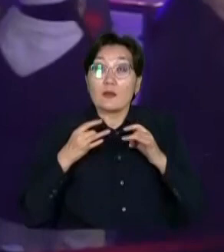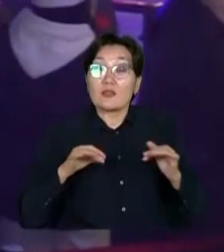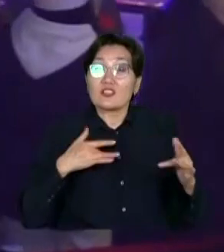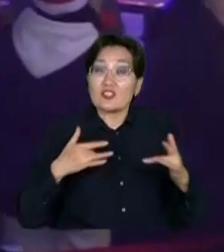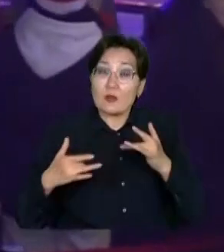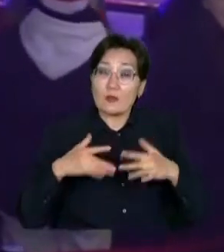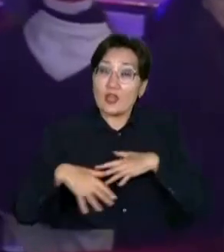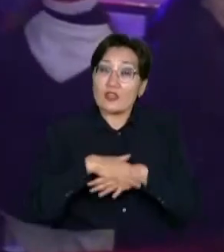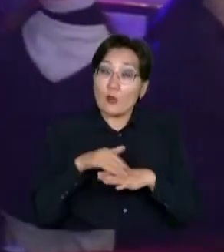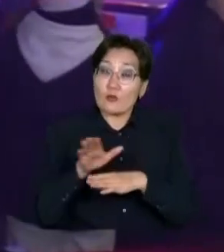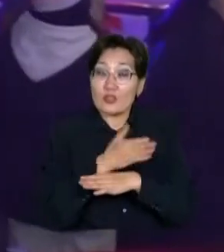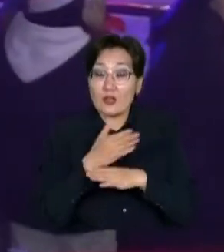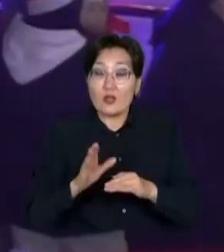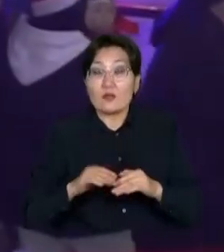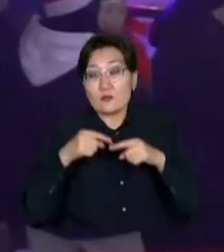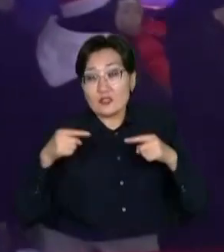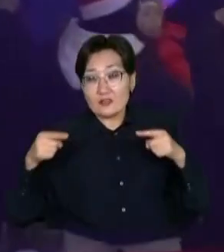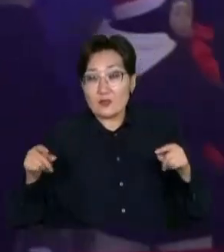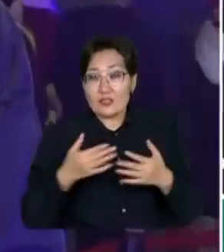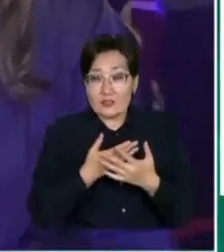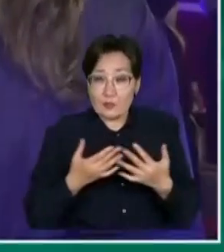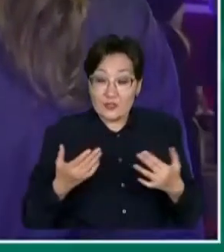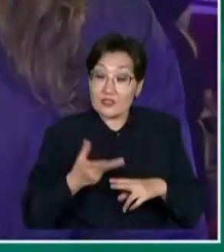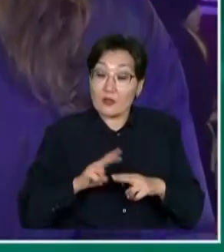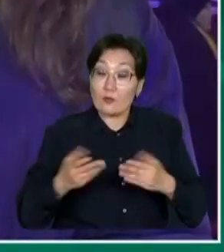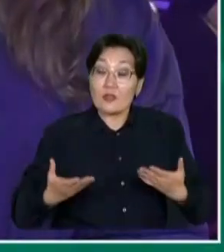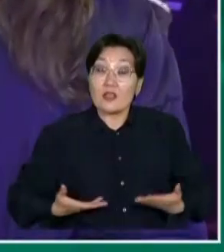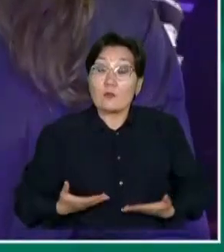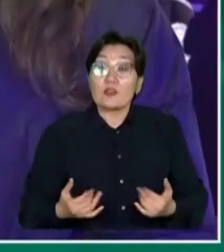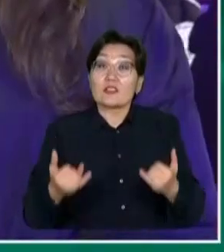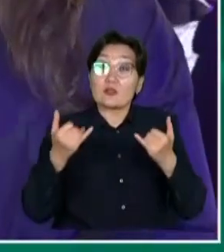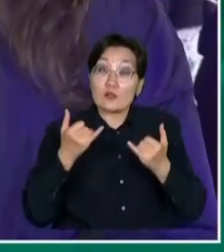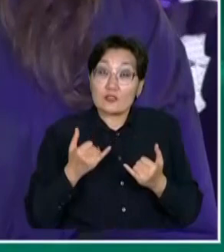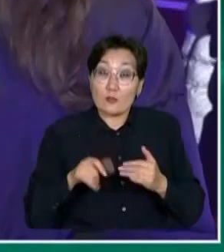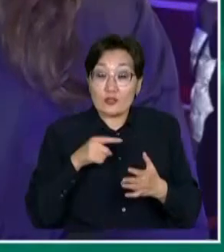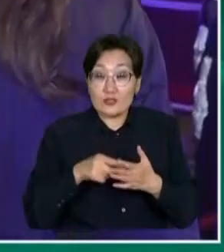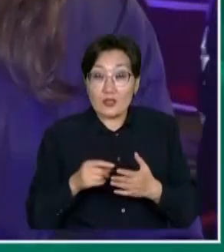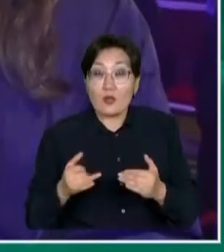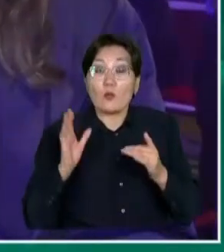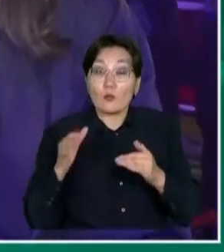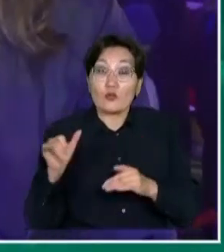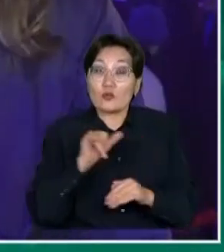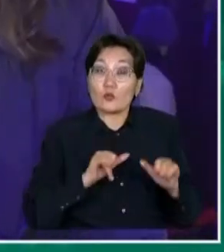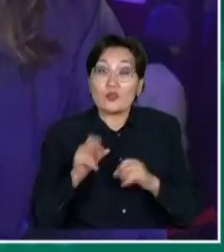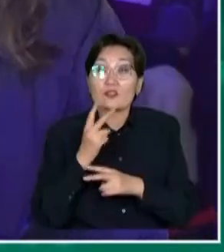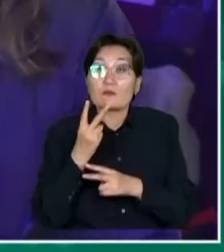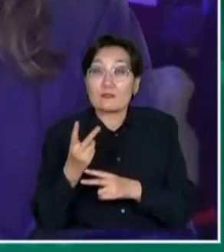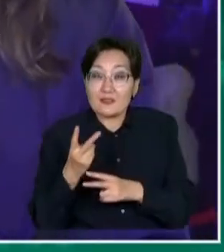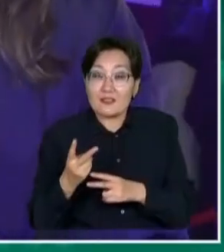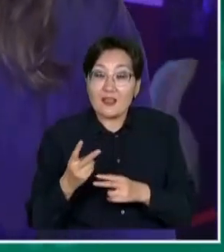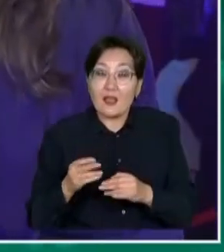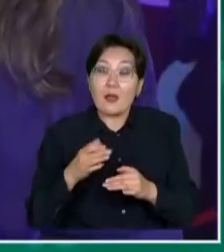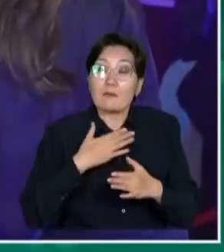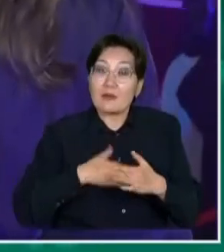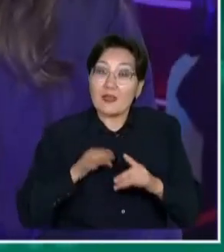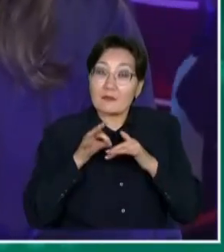концерты, народные гуляния, утренники и не только. Поэтому жителям и гостям города будет куда сходить и приятно провести время.